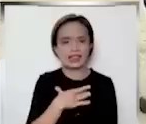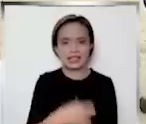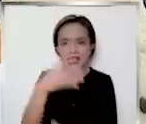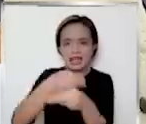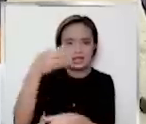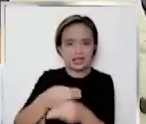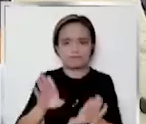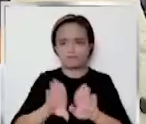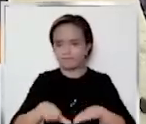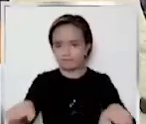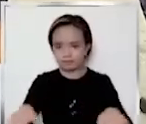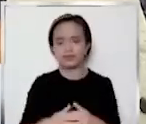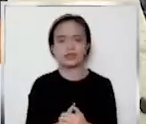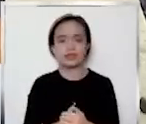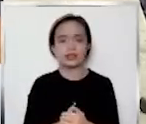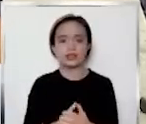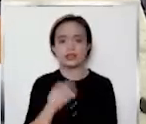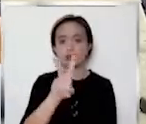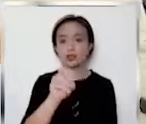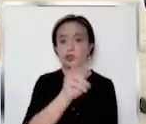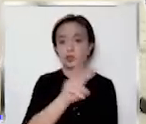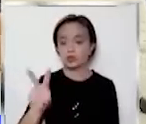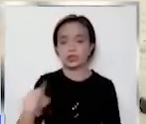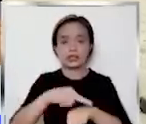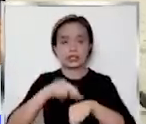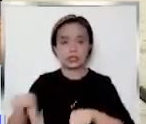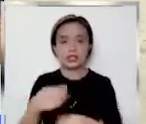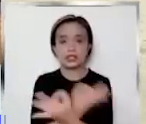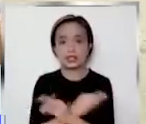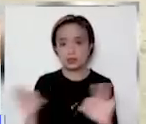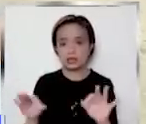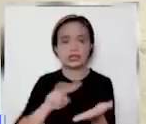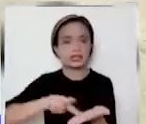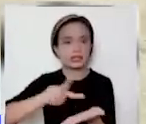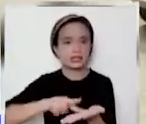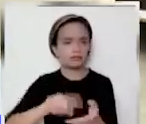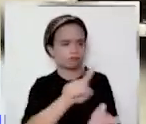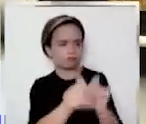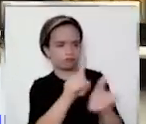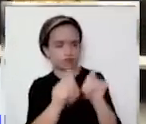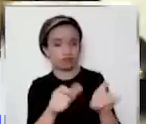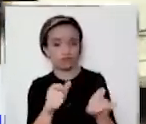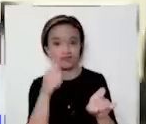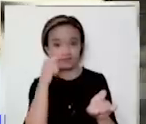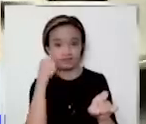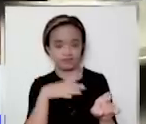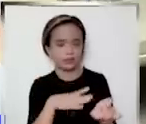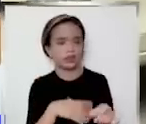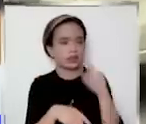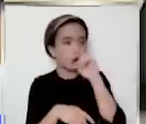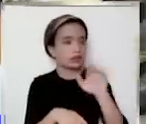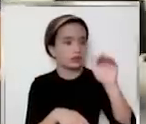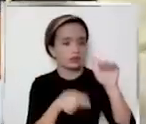anak. Sa 2022 National Demographic Survey, tinanong ang mga kasal na kababaihang edad 15 to 49 years old kung